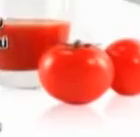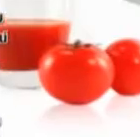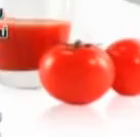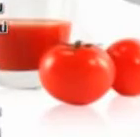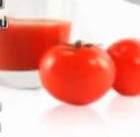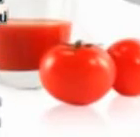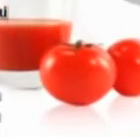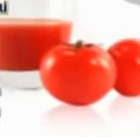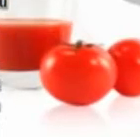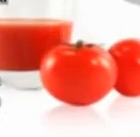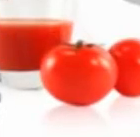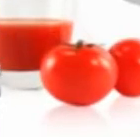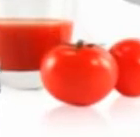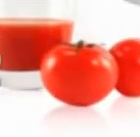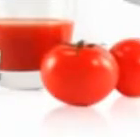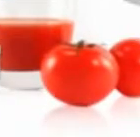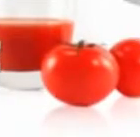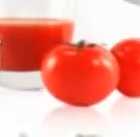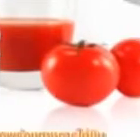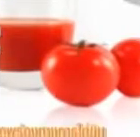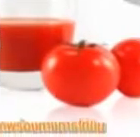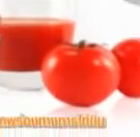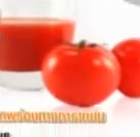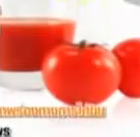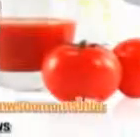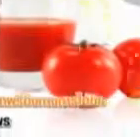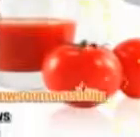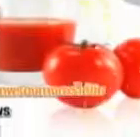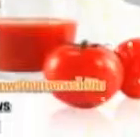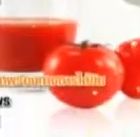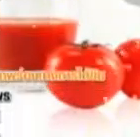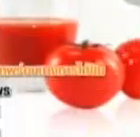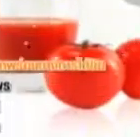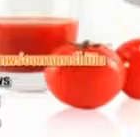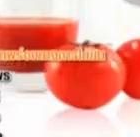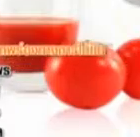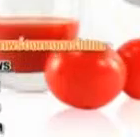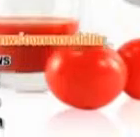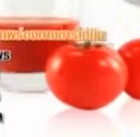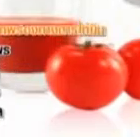หลากเมนูคิดค้นมาด้วยคน